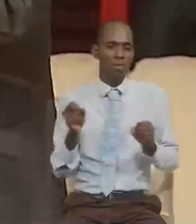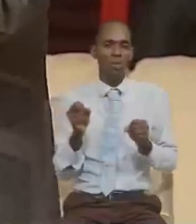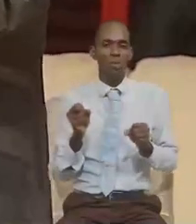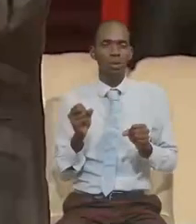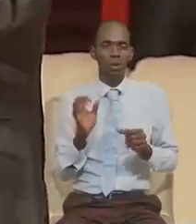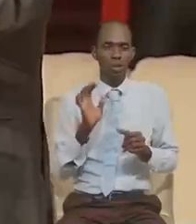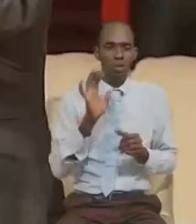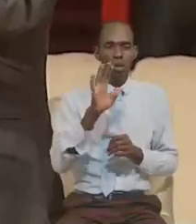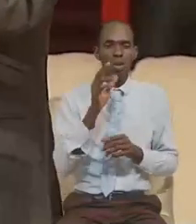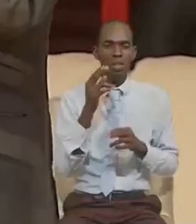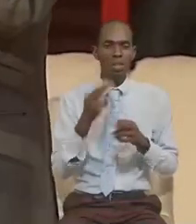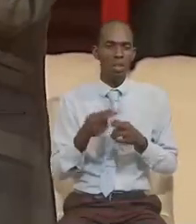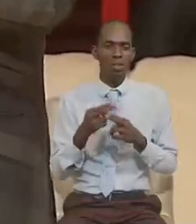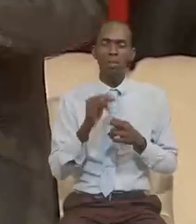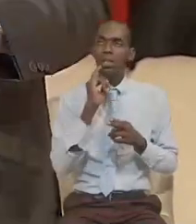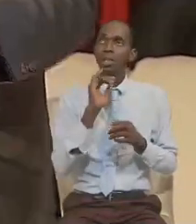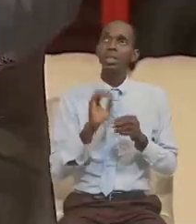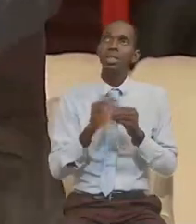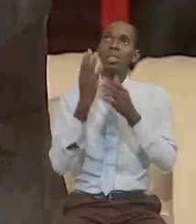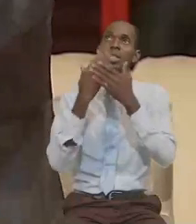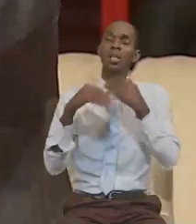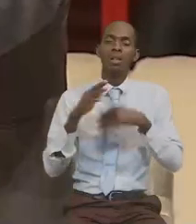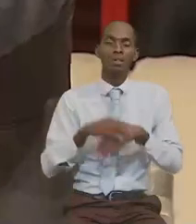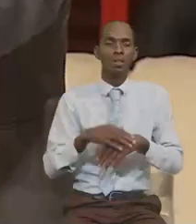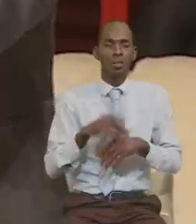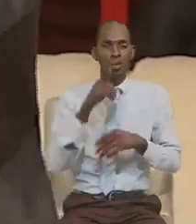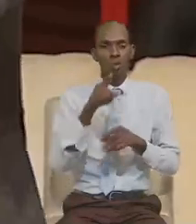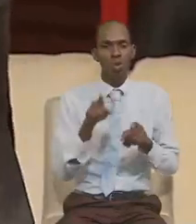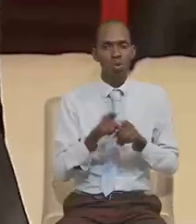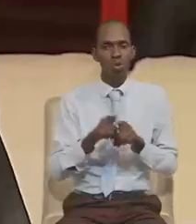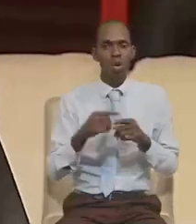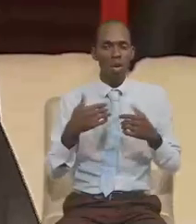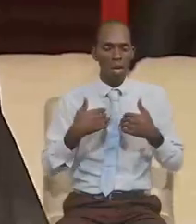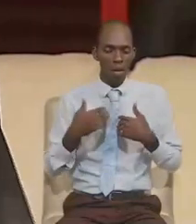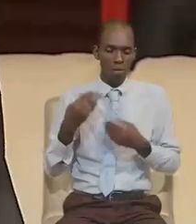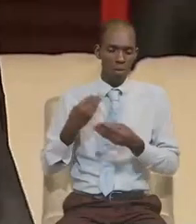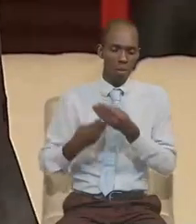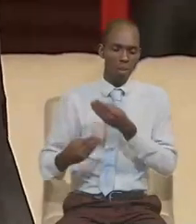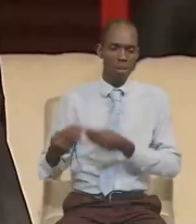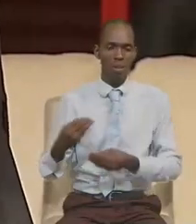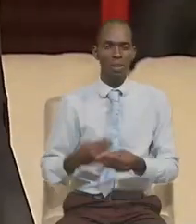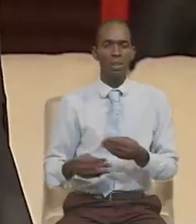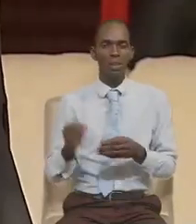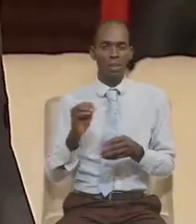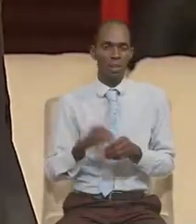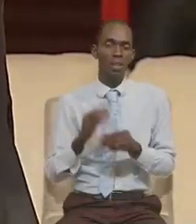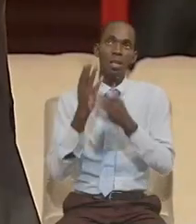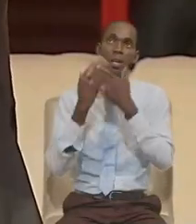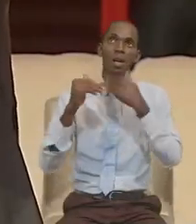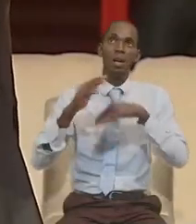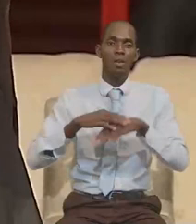que ton nom est au ciel et tu auras un héritage au ciel. Voyons la force